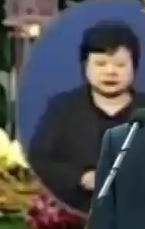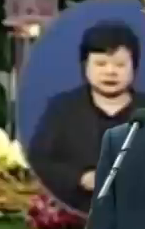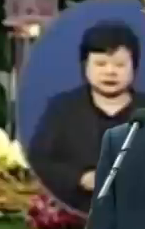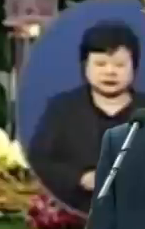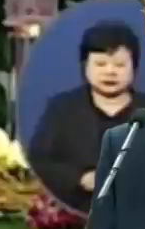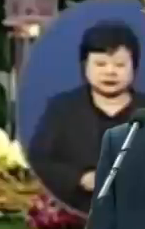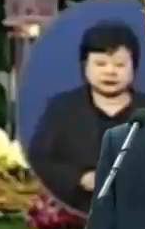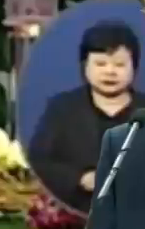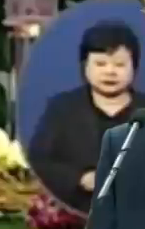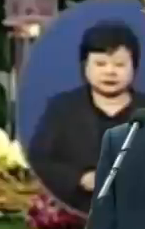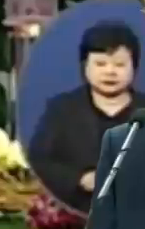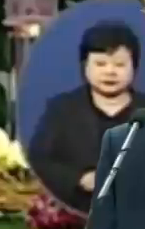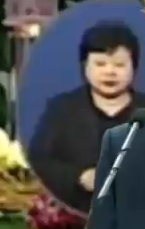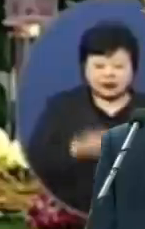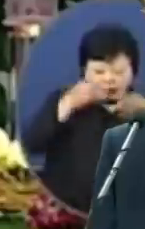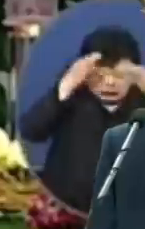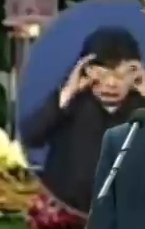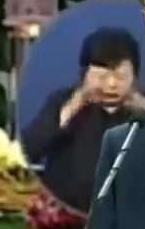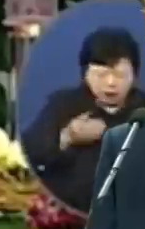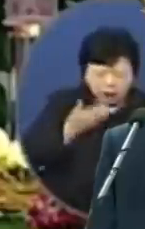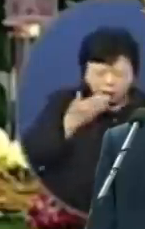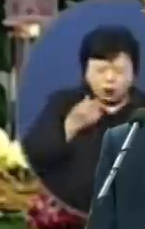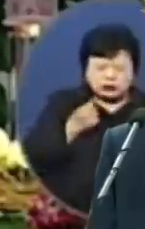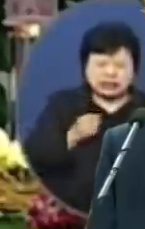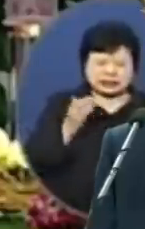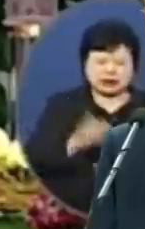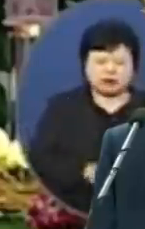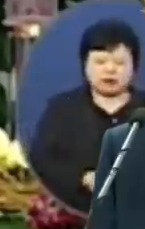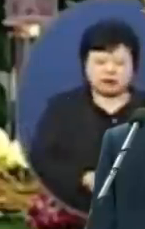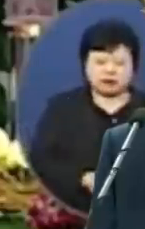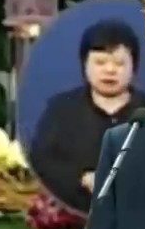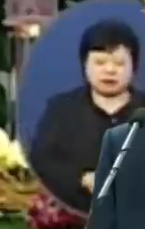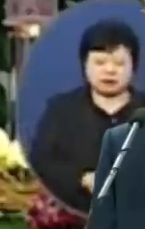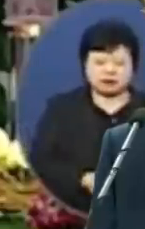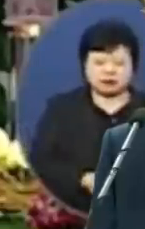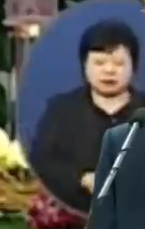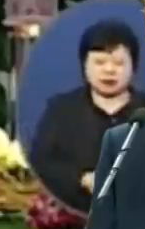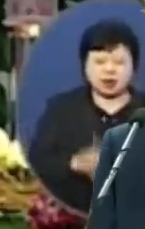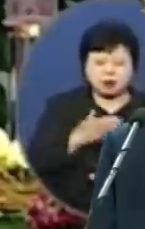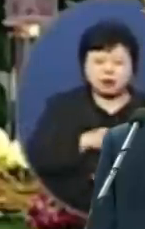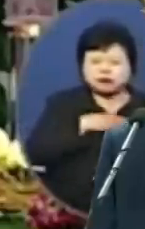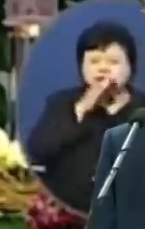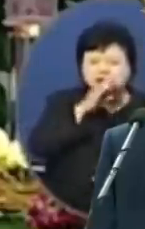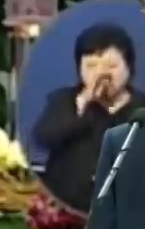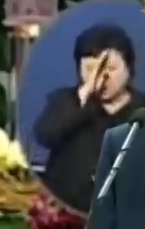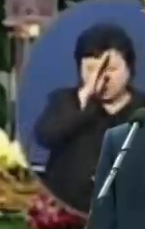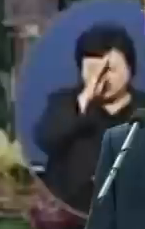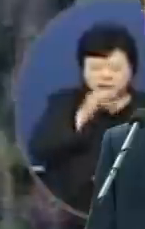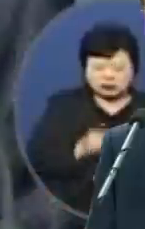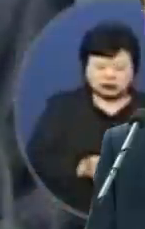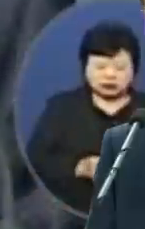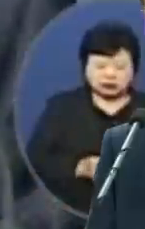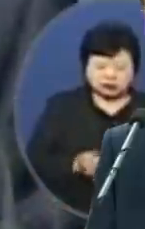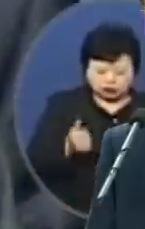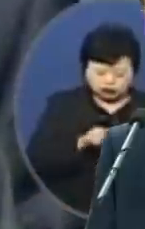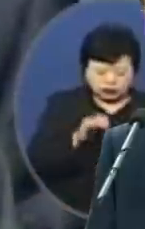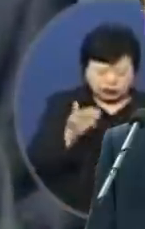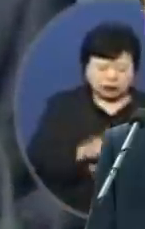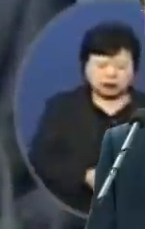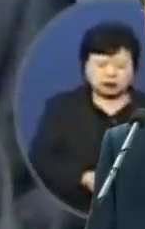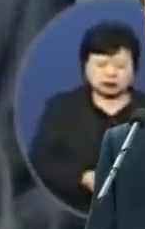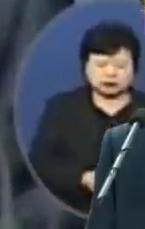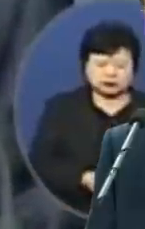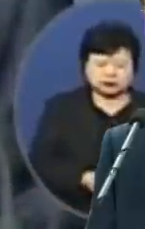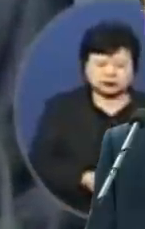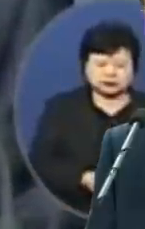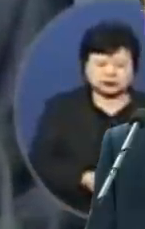그들은 이마에 땀을 흘려야 먹고 살게 되고 육신이 늙어서 병들고 죽고